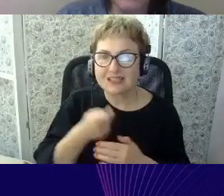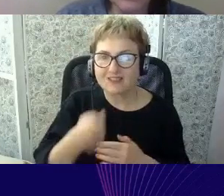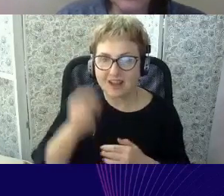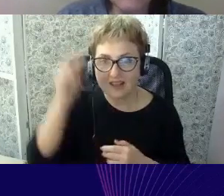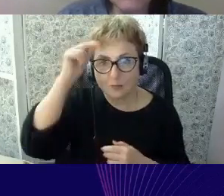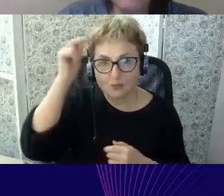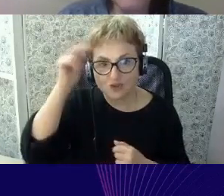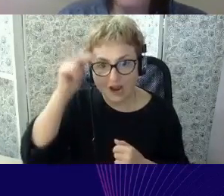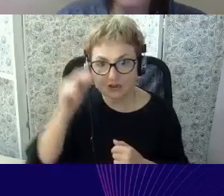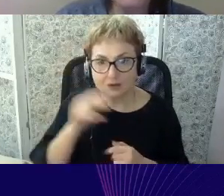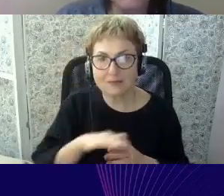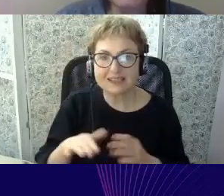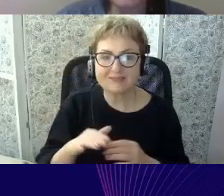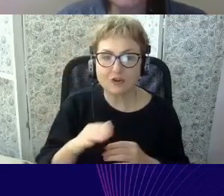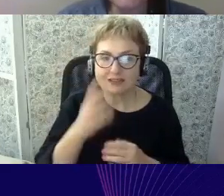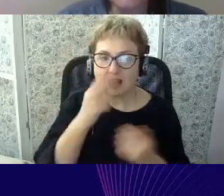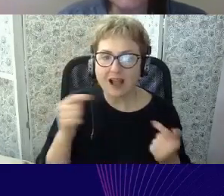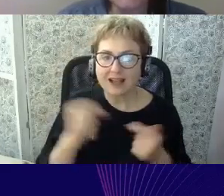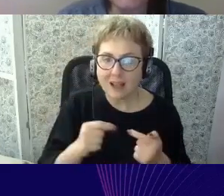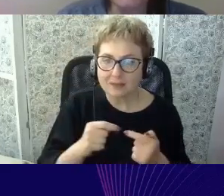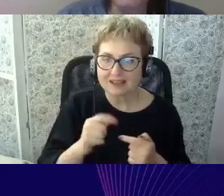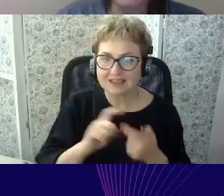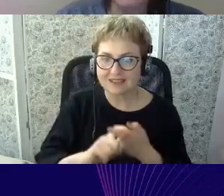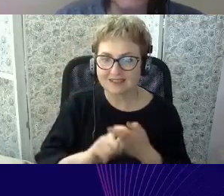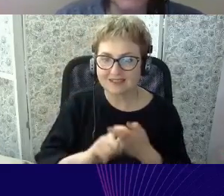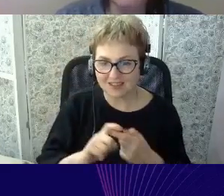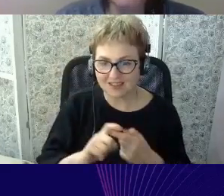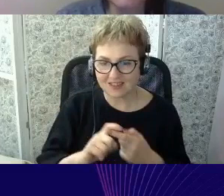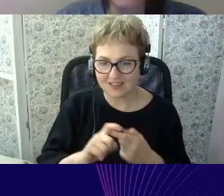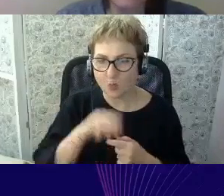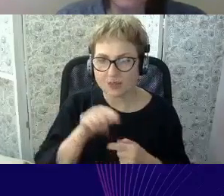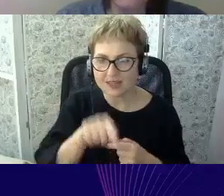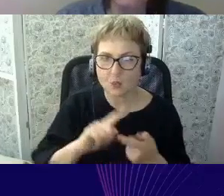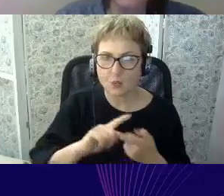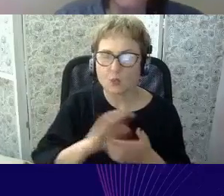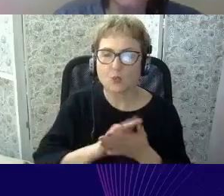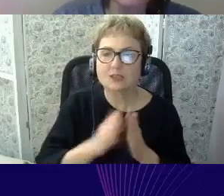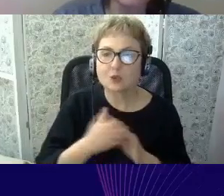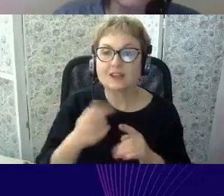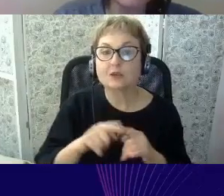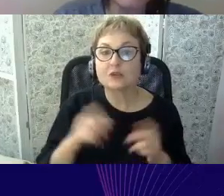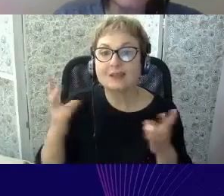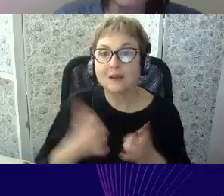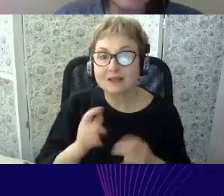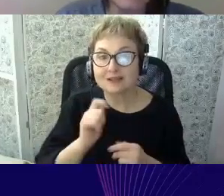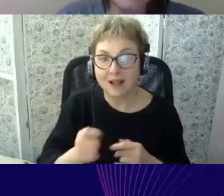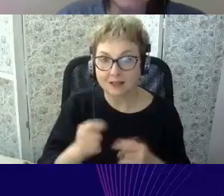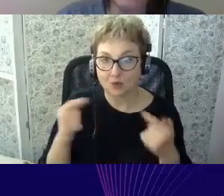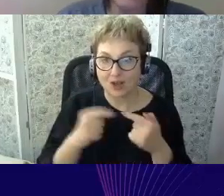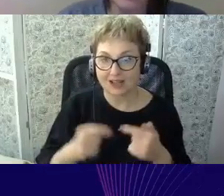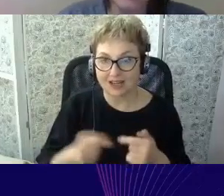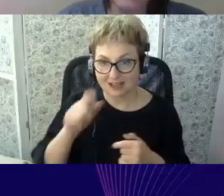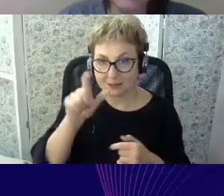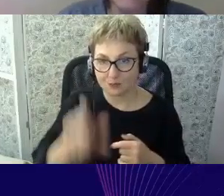заявлению обучающегося производится адаптация в зависимости от тех условий, которые необходимы данному